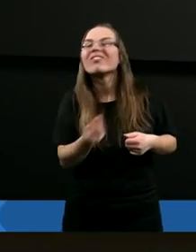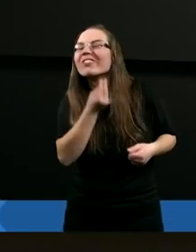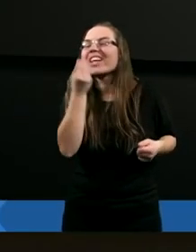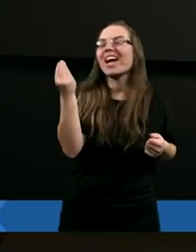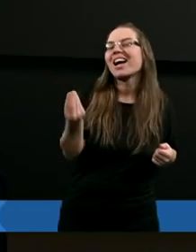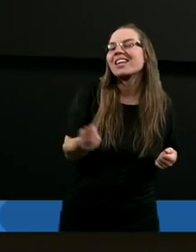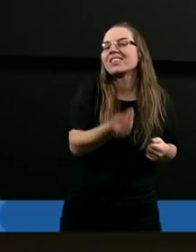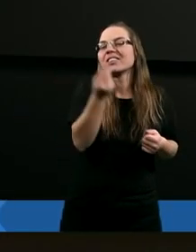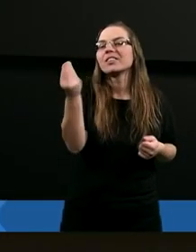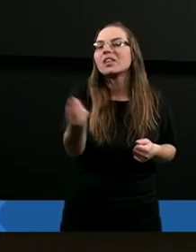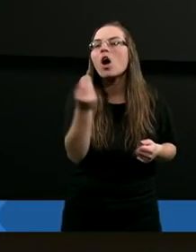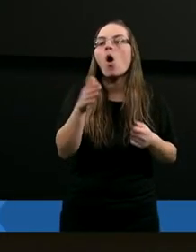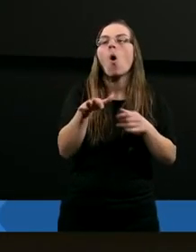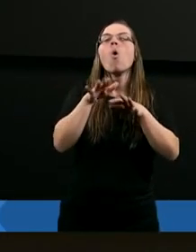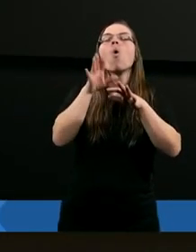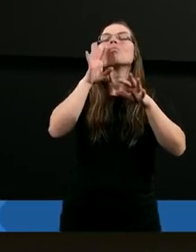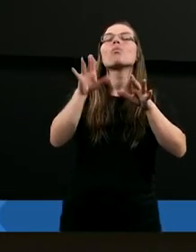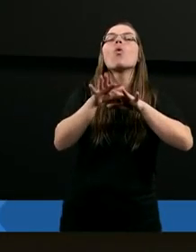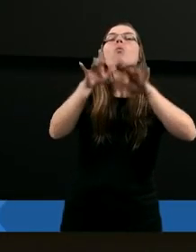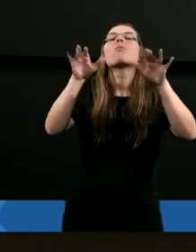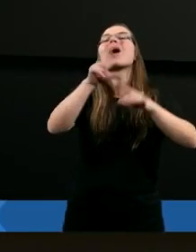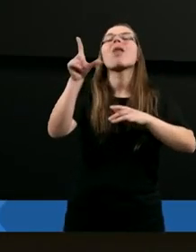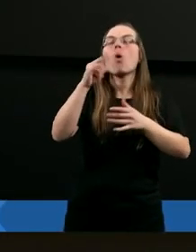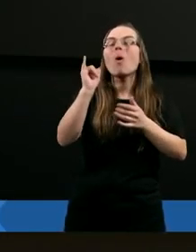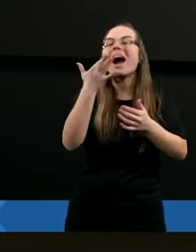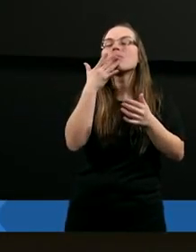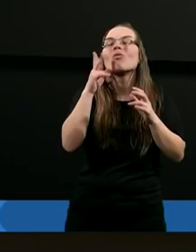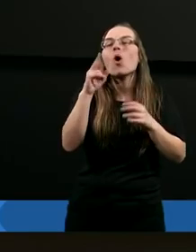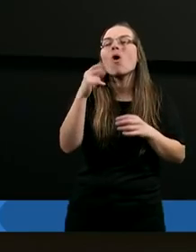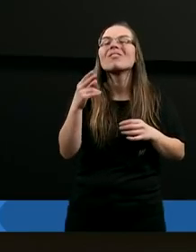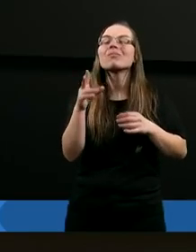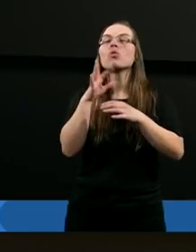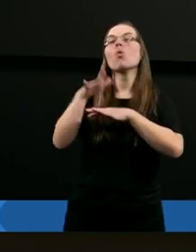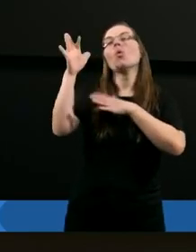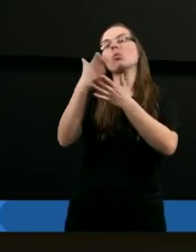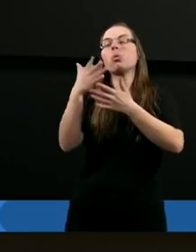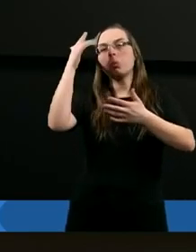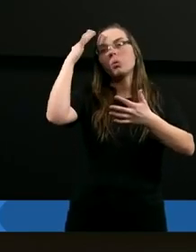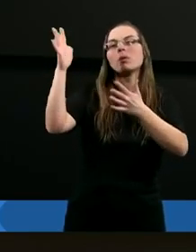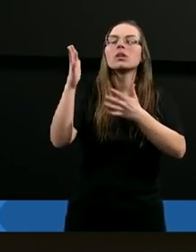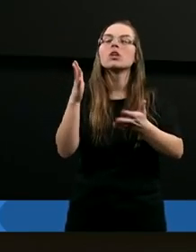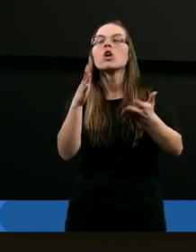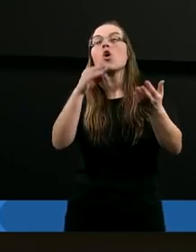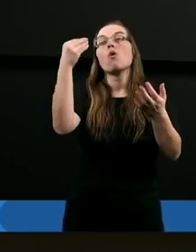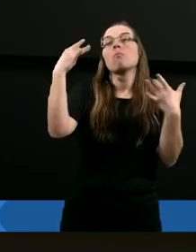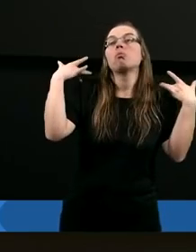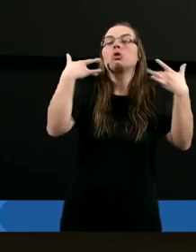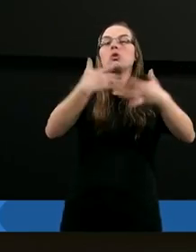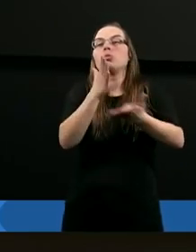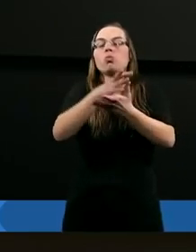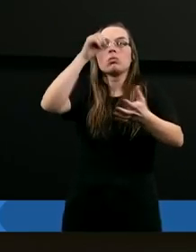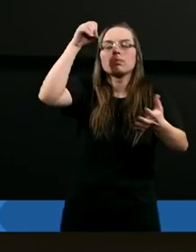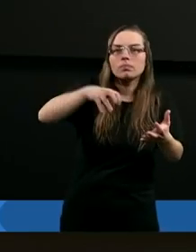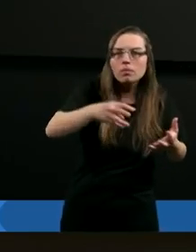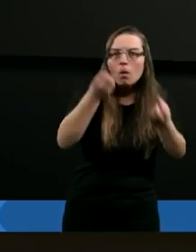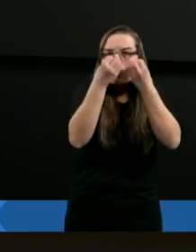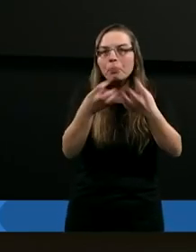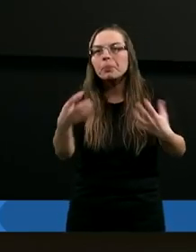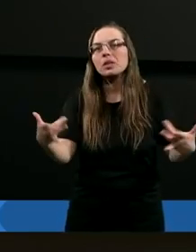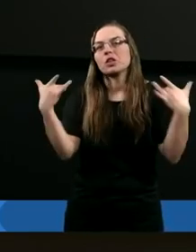popłynął, jak to mówimy kolokwialnie, jego życie jeszcze gorzej, gorzej się